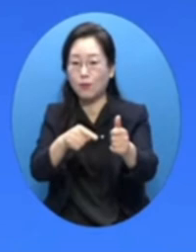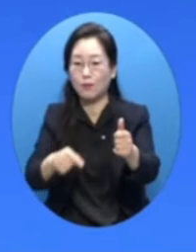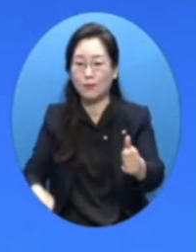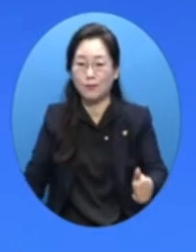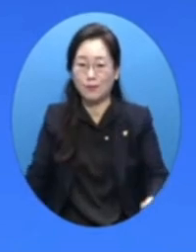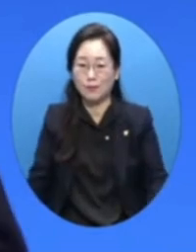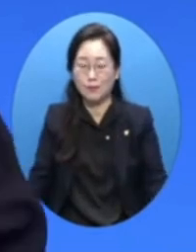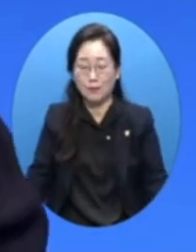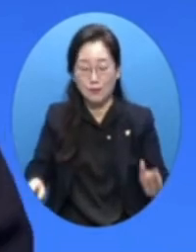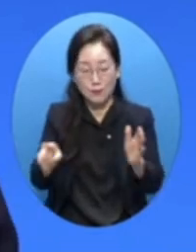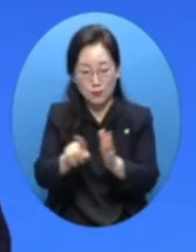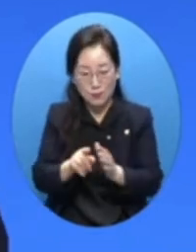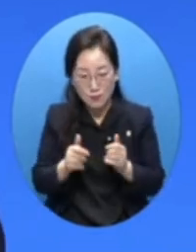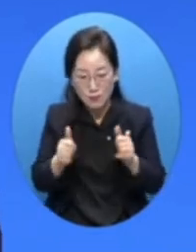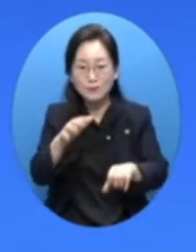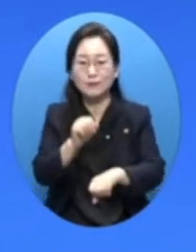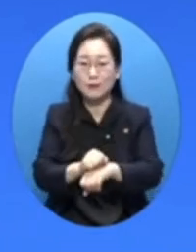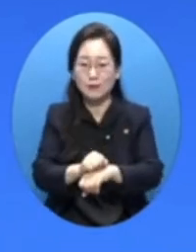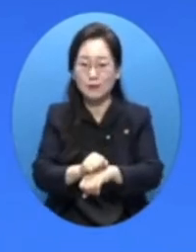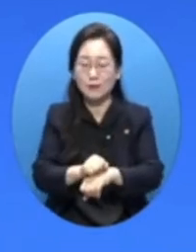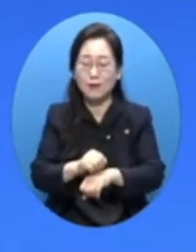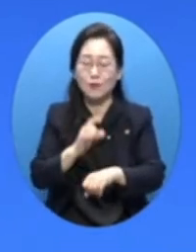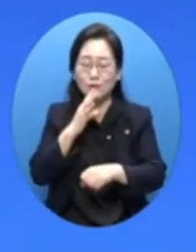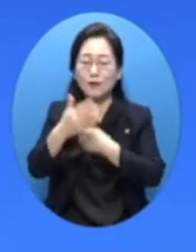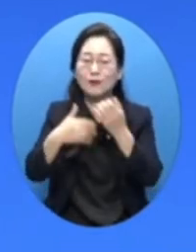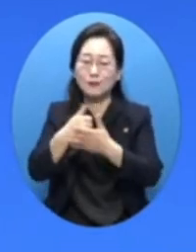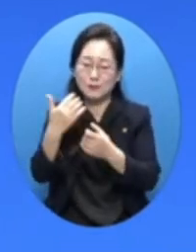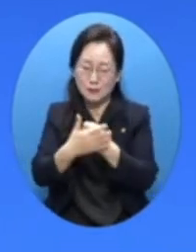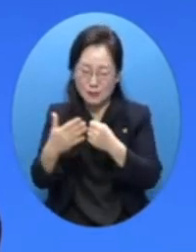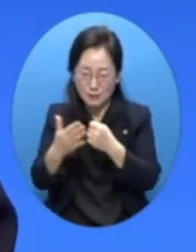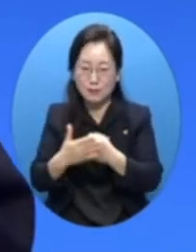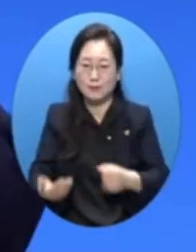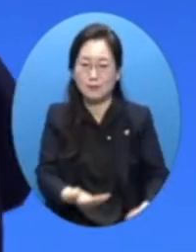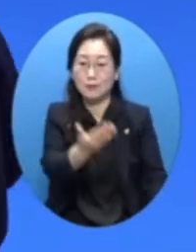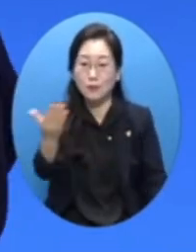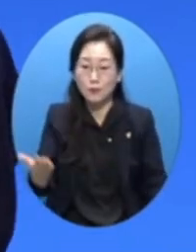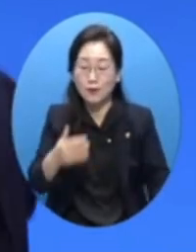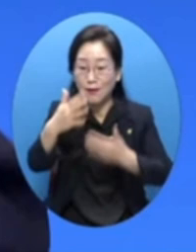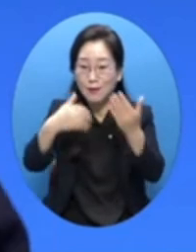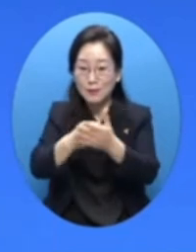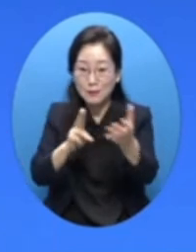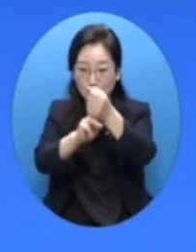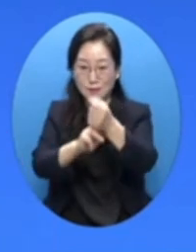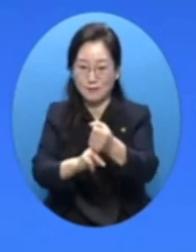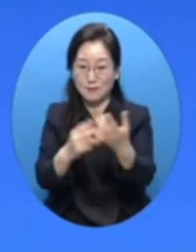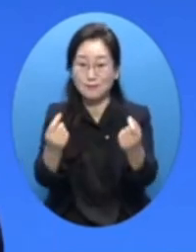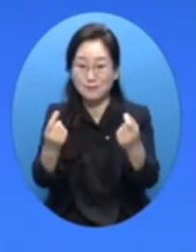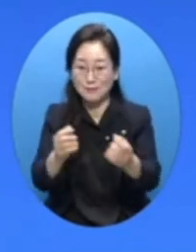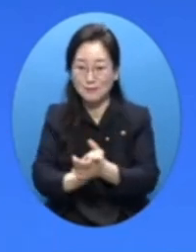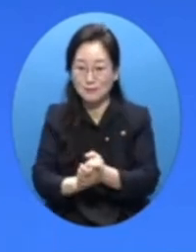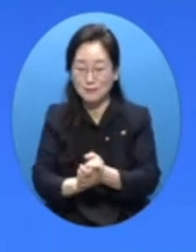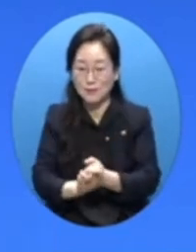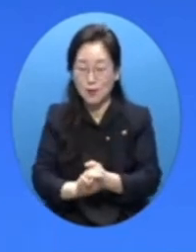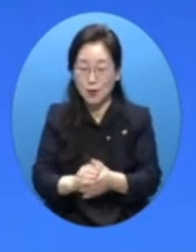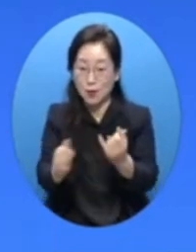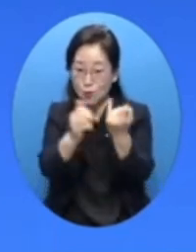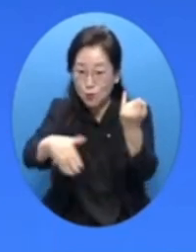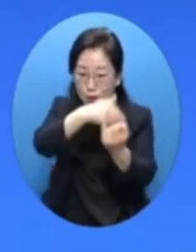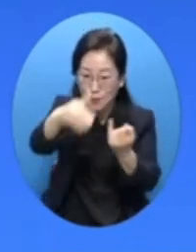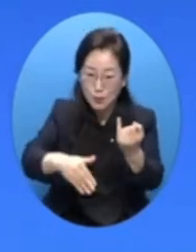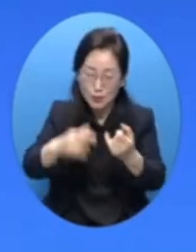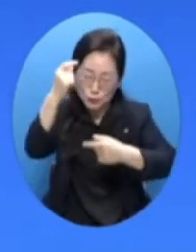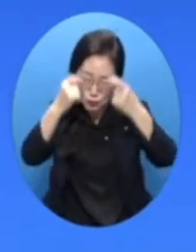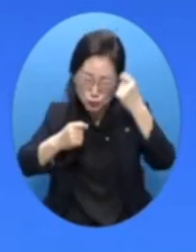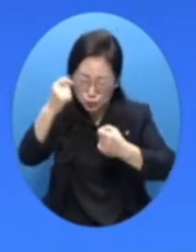모습으로 신앙생활 잘하고 있는데 모든 것이 하나님의 은혜입니다. 여러분, 하나님 기적의 하나님이십니다. 과부의 눈물을